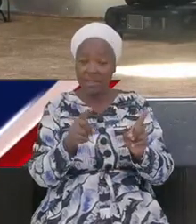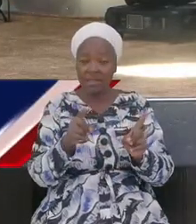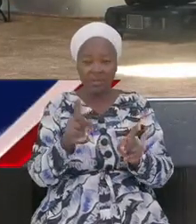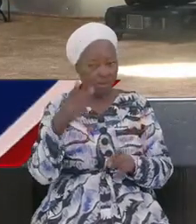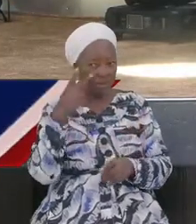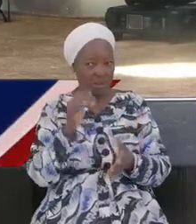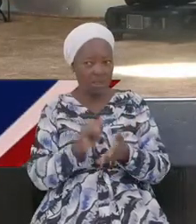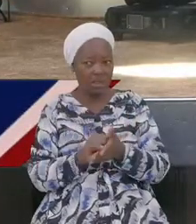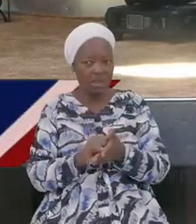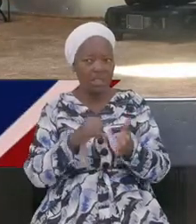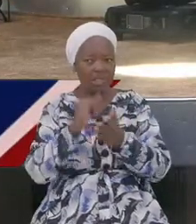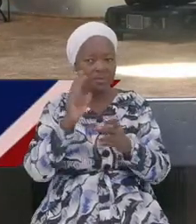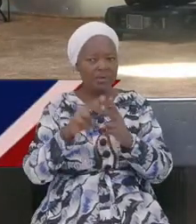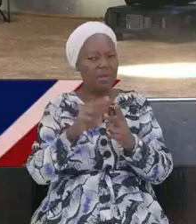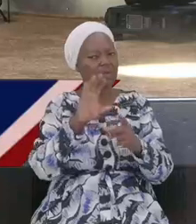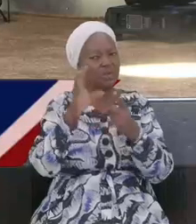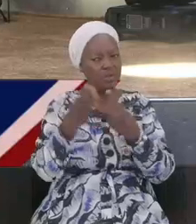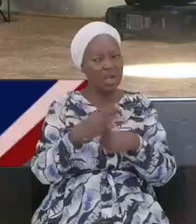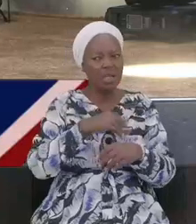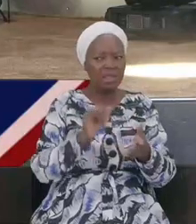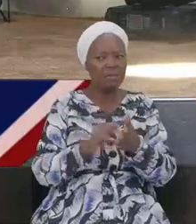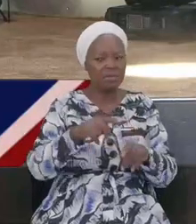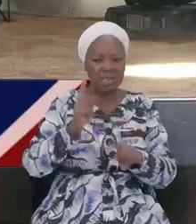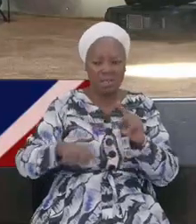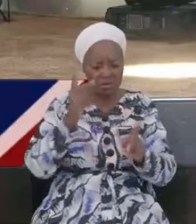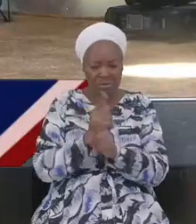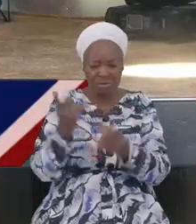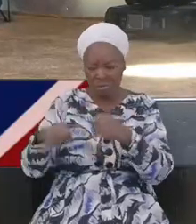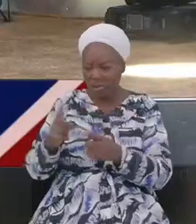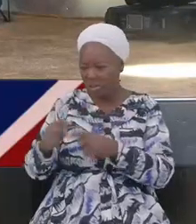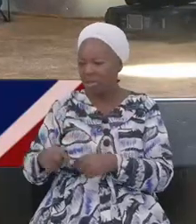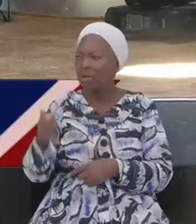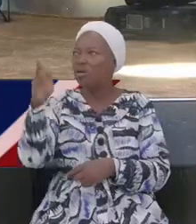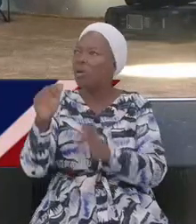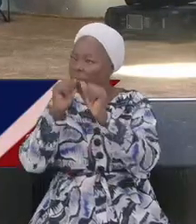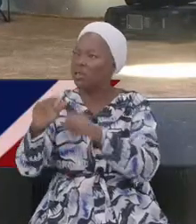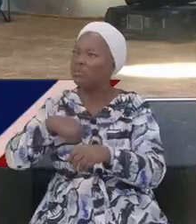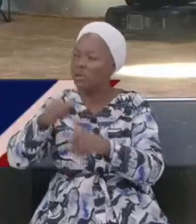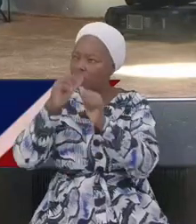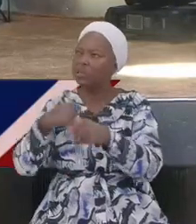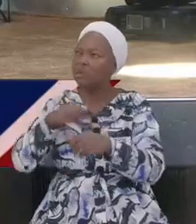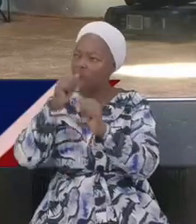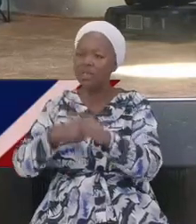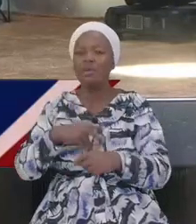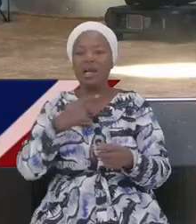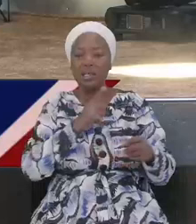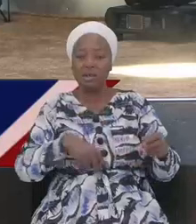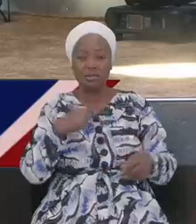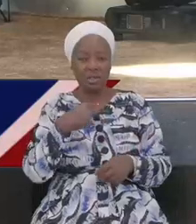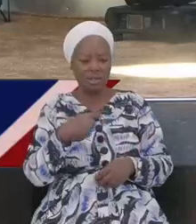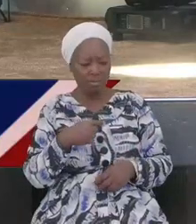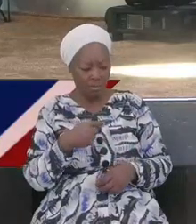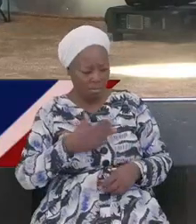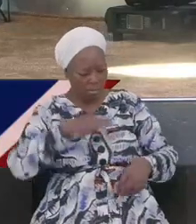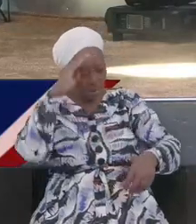22. Et dit, mais si, ouais, c'est conditionnel. Nous n'allons pas juste venir pour dire, Seigneur, bénis-moi, Dieu, bénis-moi, bénis-moi. Et Dieu dit, mon fils, ma